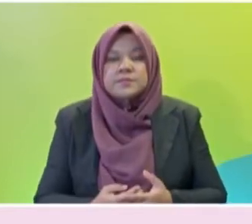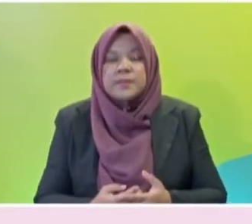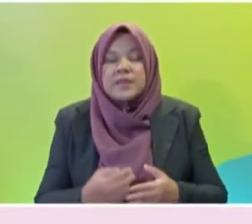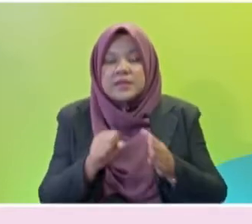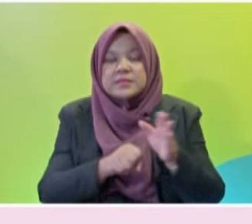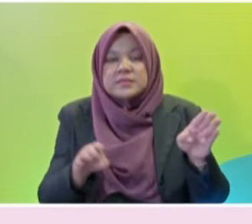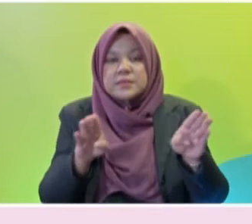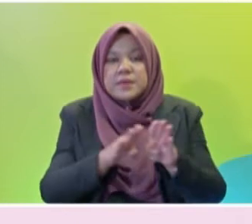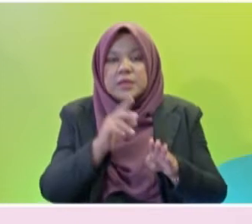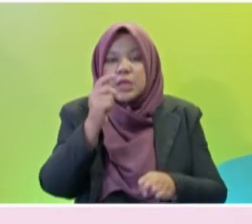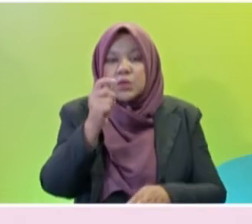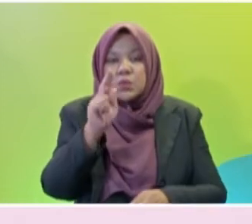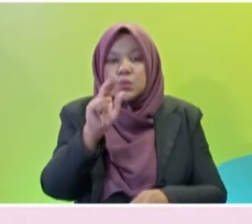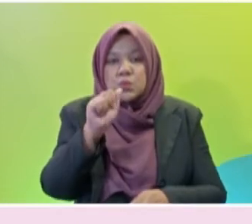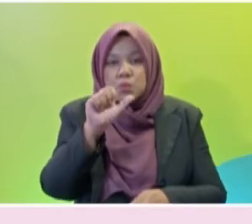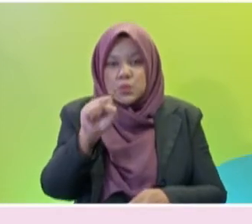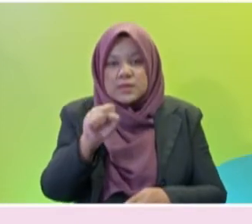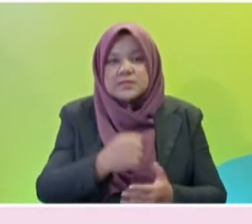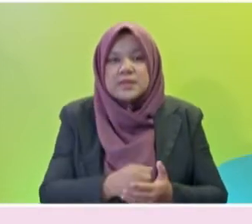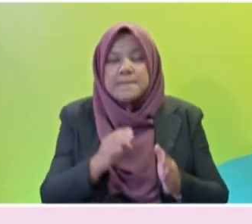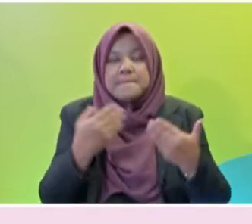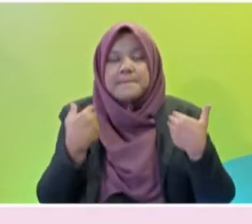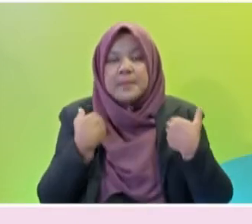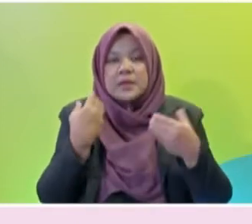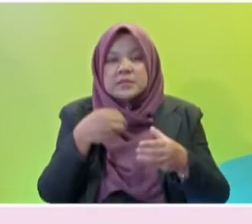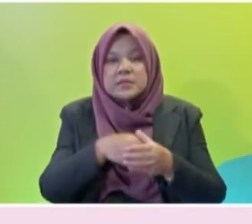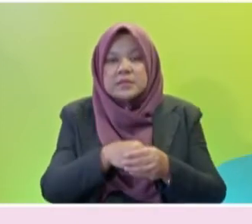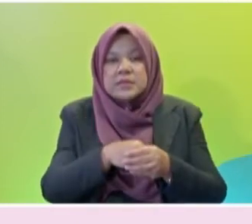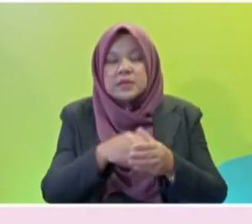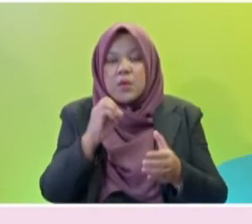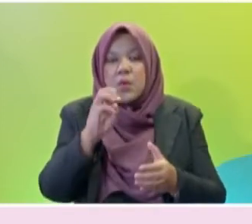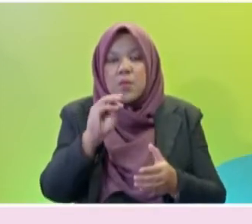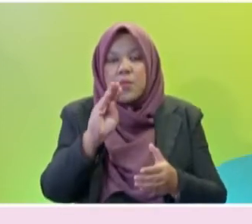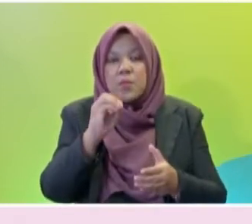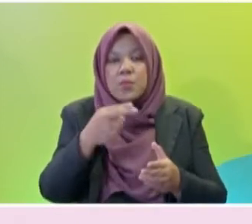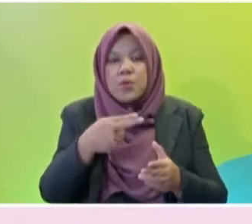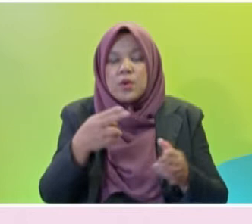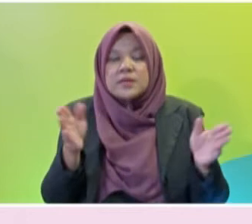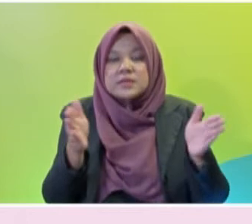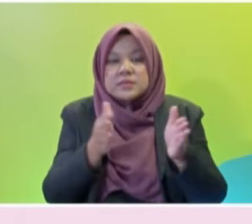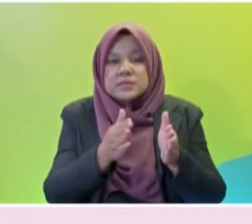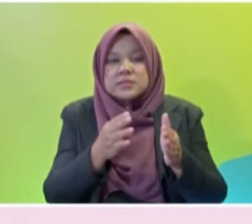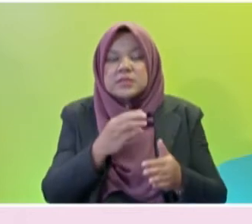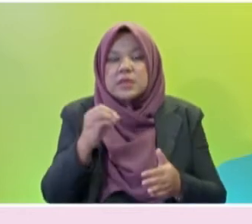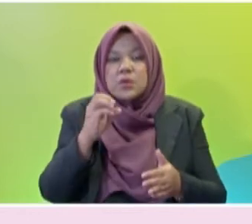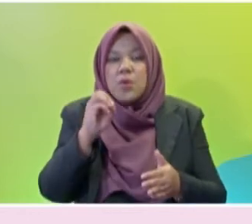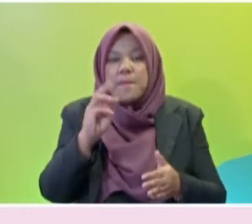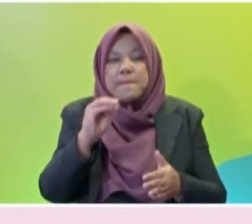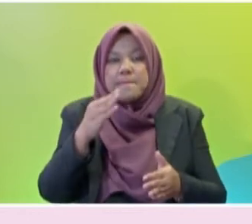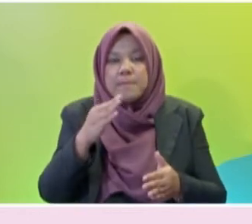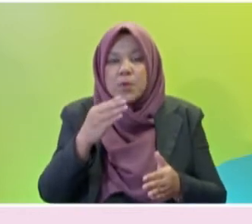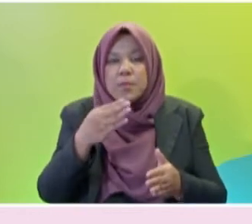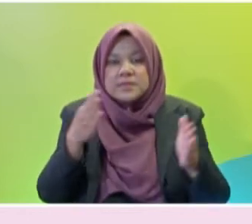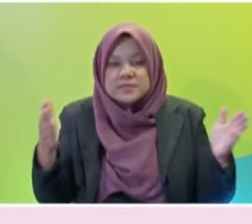sebagai tuas berada pada keadaan umbuhnya adalah lebih kecil dan umbuh besar melibatkan beban.